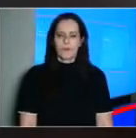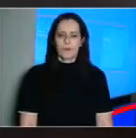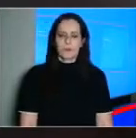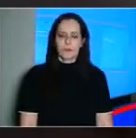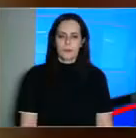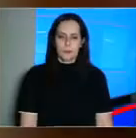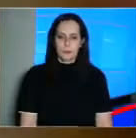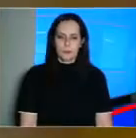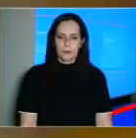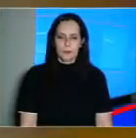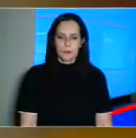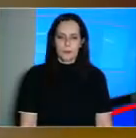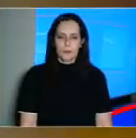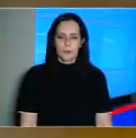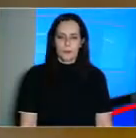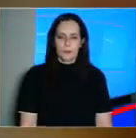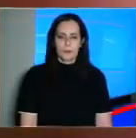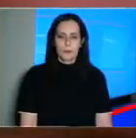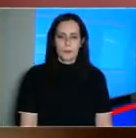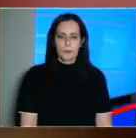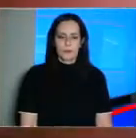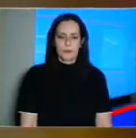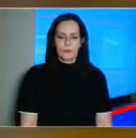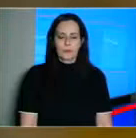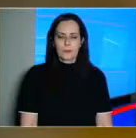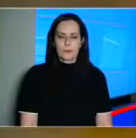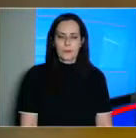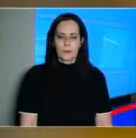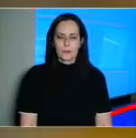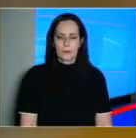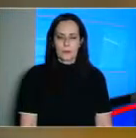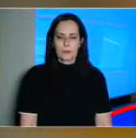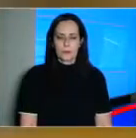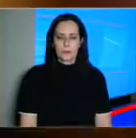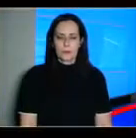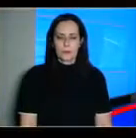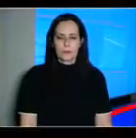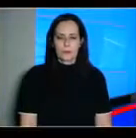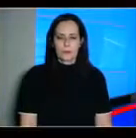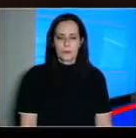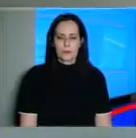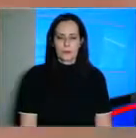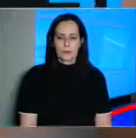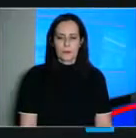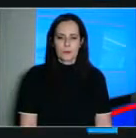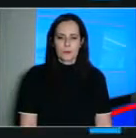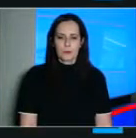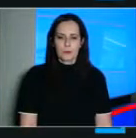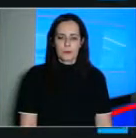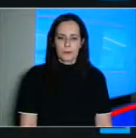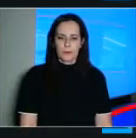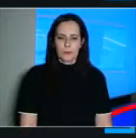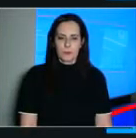ונצא לדרך חדשה. הדבר החשוב ביותר כרגע זה שאנחנו נערכים למסע הבחירות.